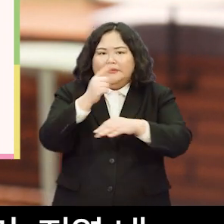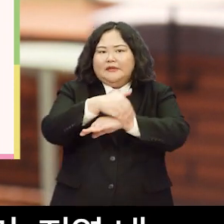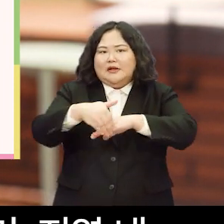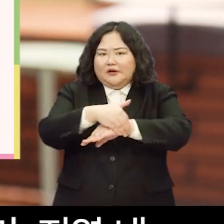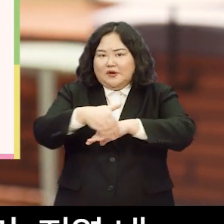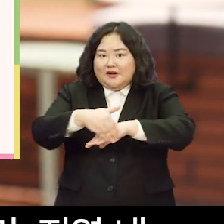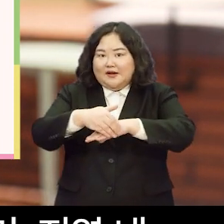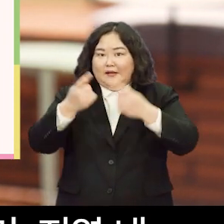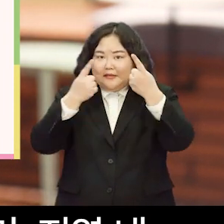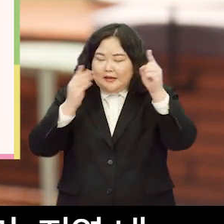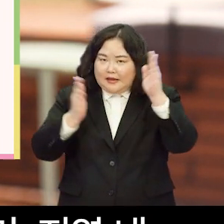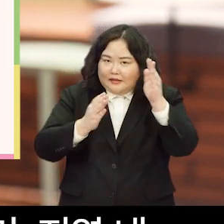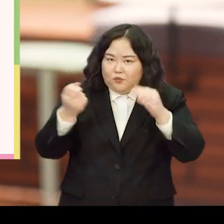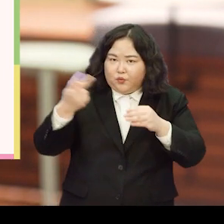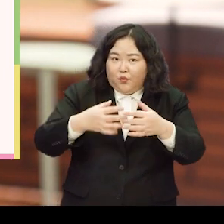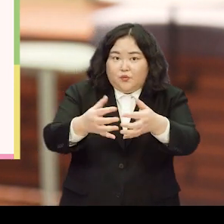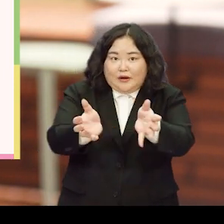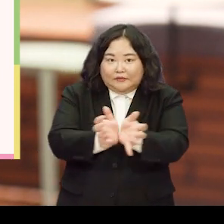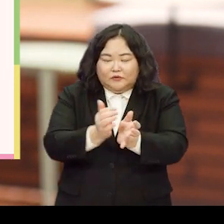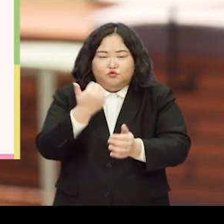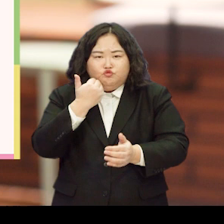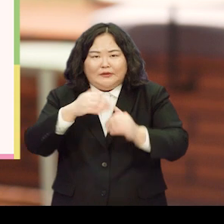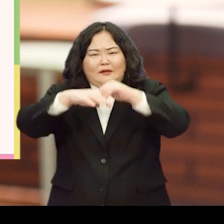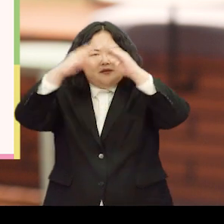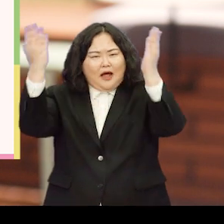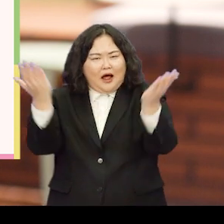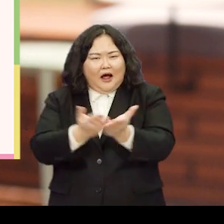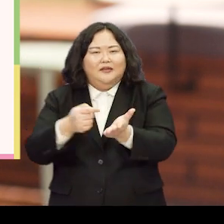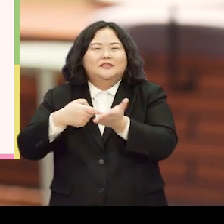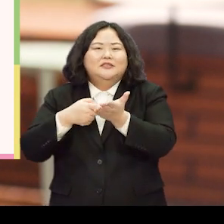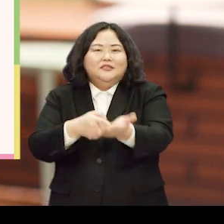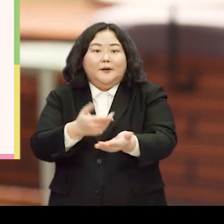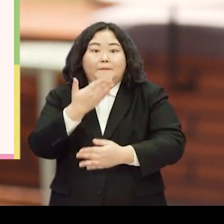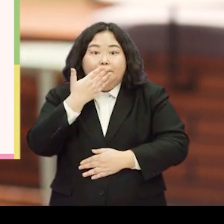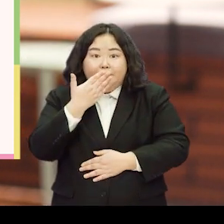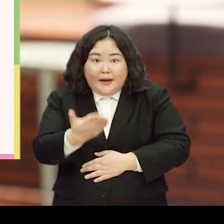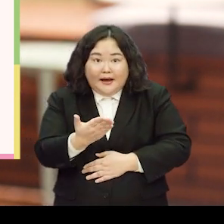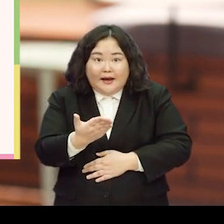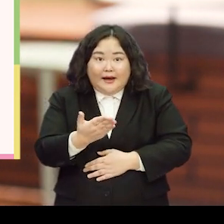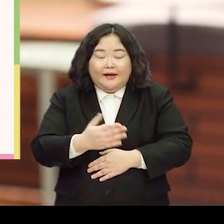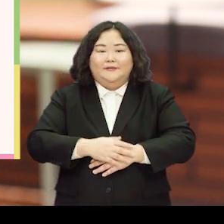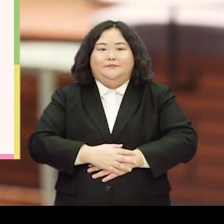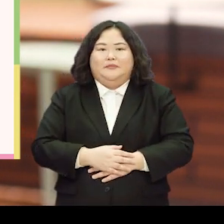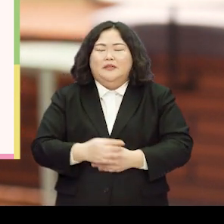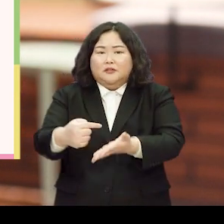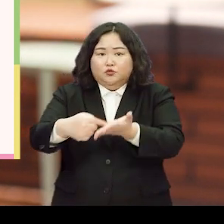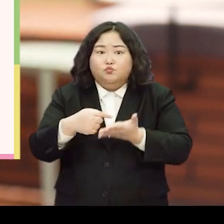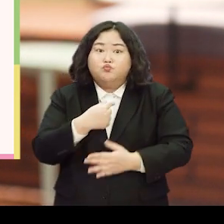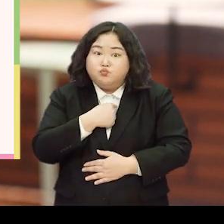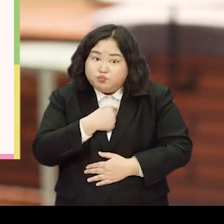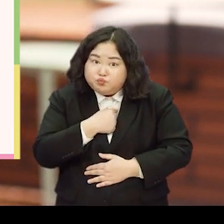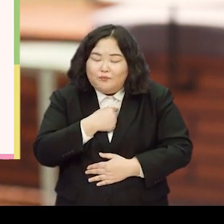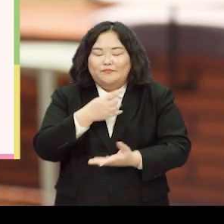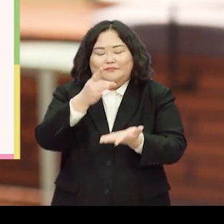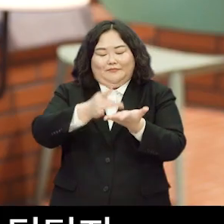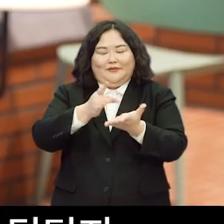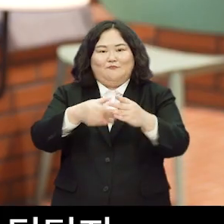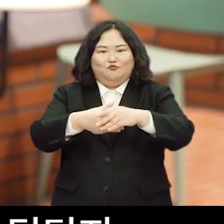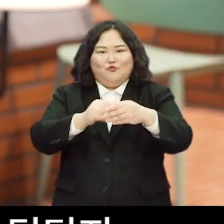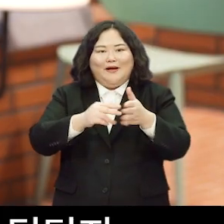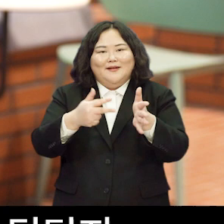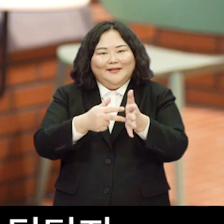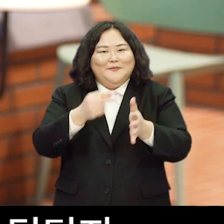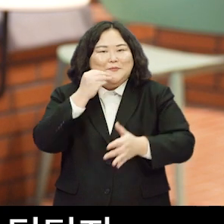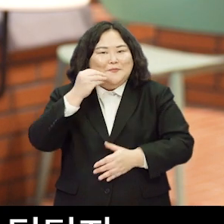모집할 계획이며 지역 내 K컬처 관련 학과 대학생 또는 동아리라면 누구나 신청할 수 있습니다.